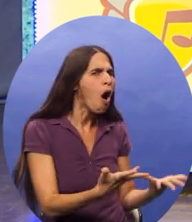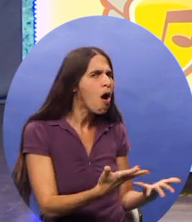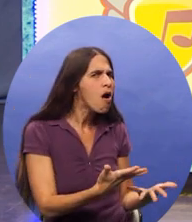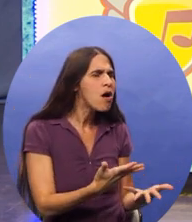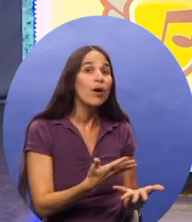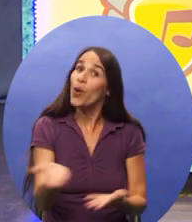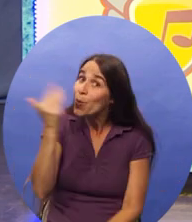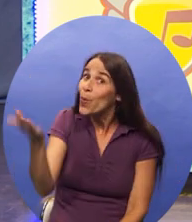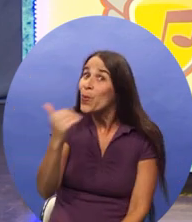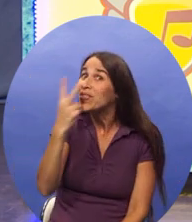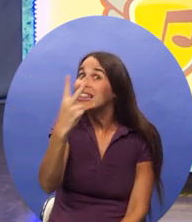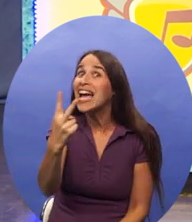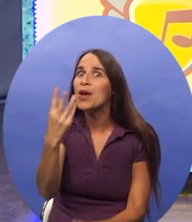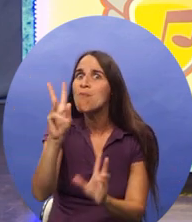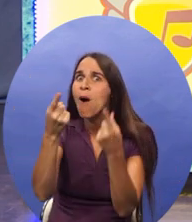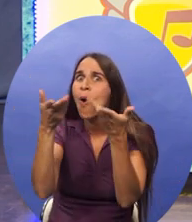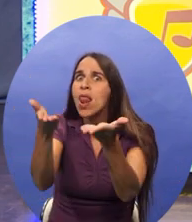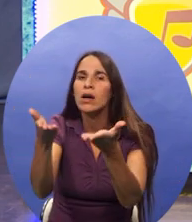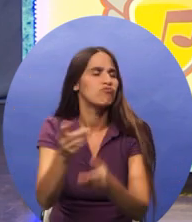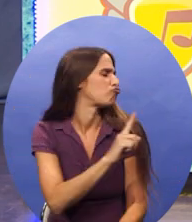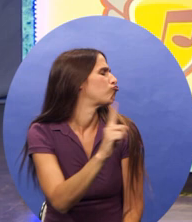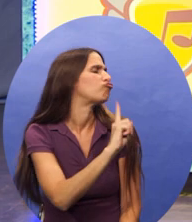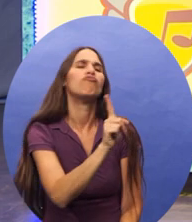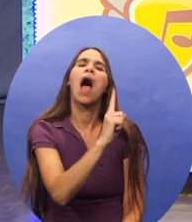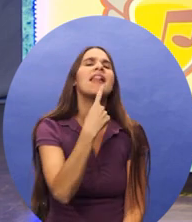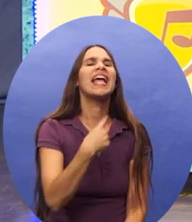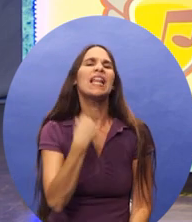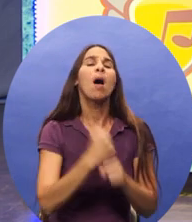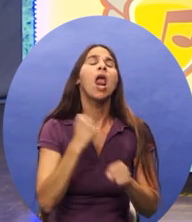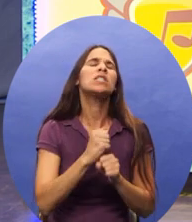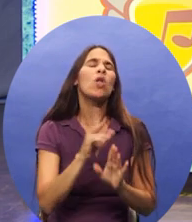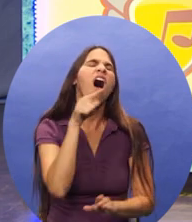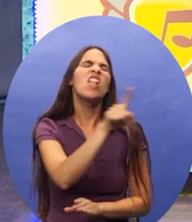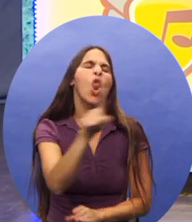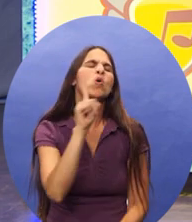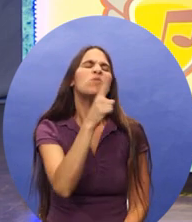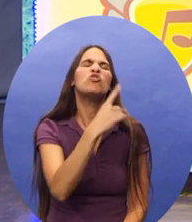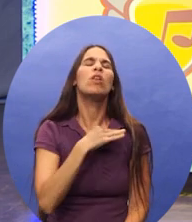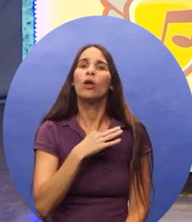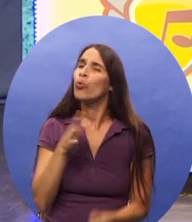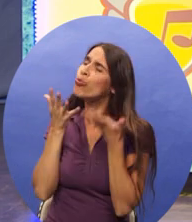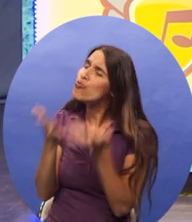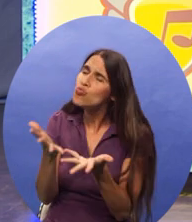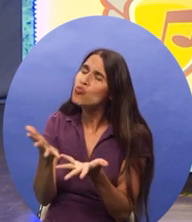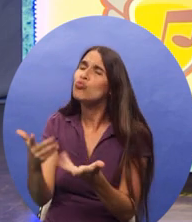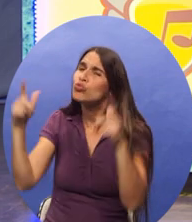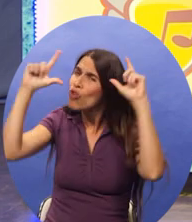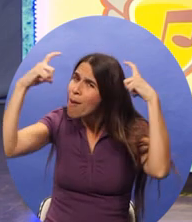שבתאי! מה? בוא, תראה מה הולך כאן! לא, אל תגיד לי מה לעשות, אתה לא אמא שלי!